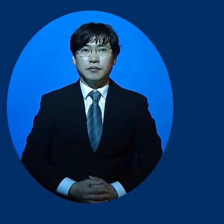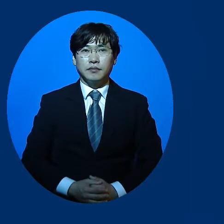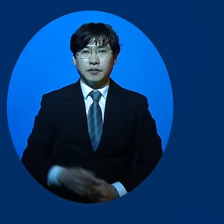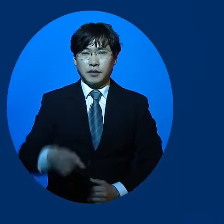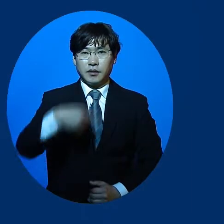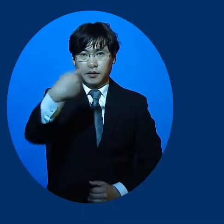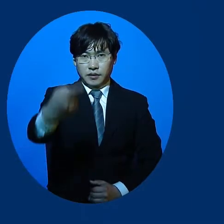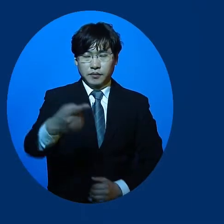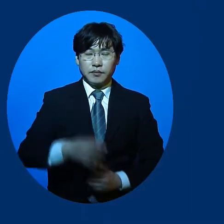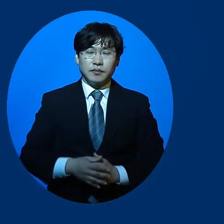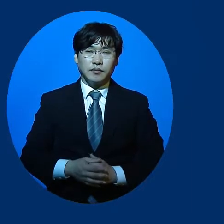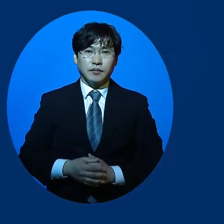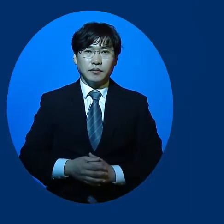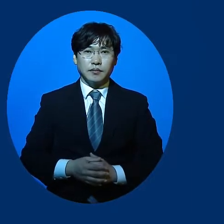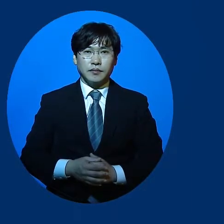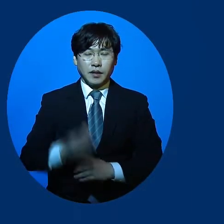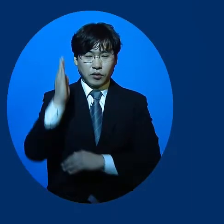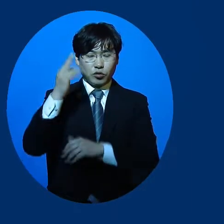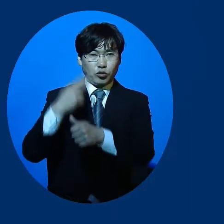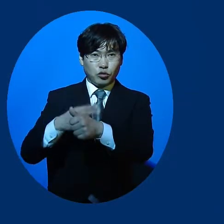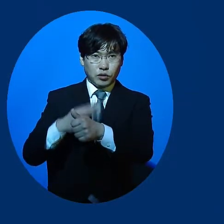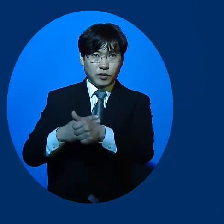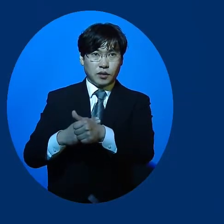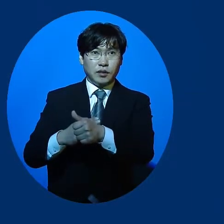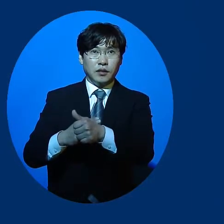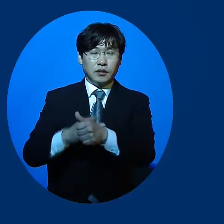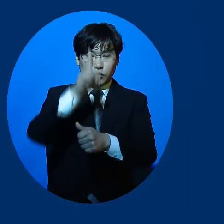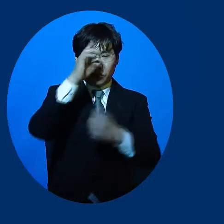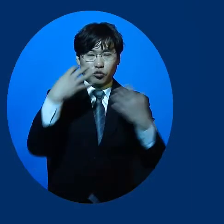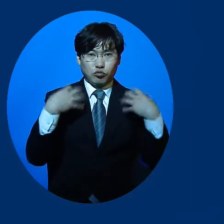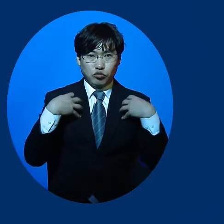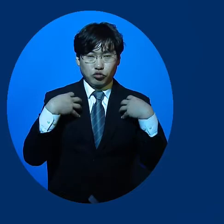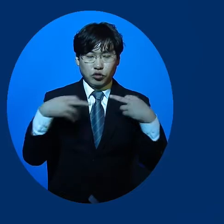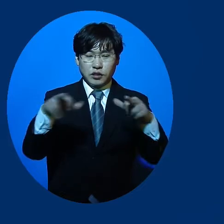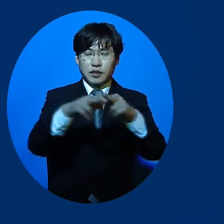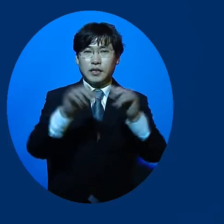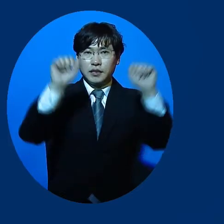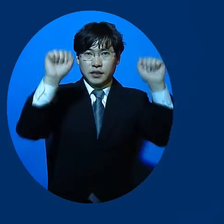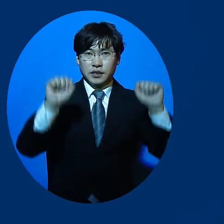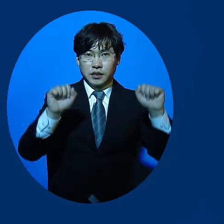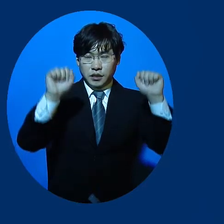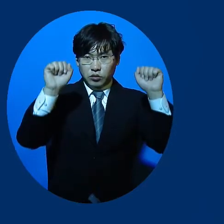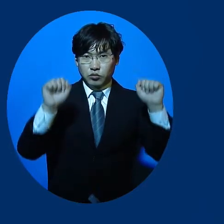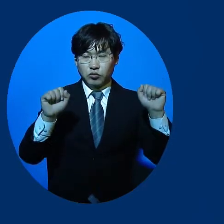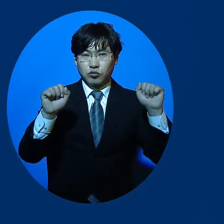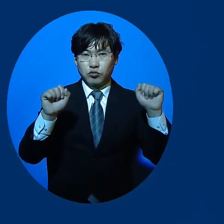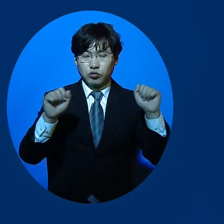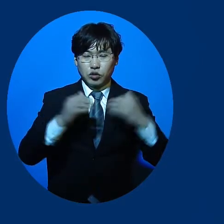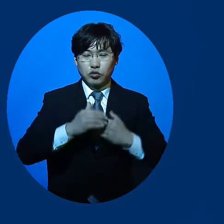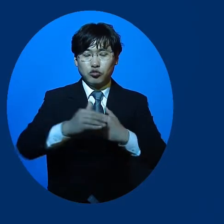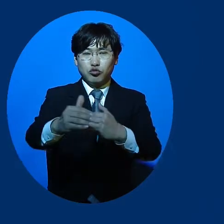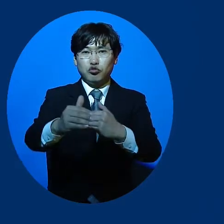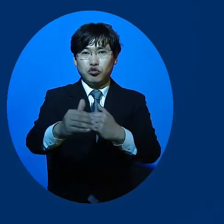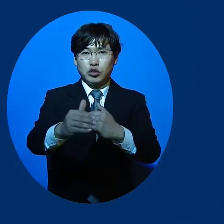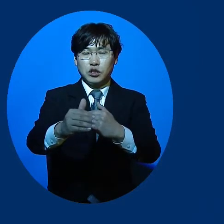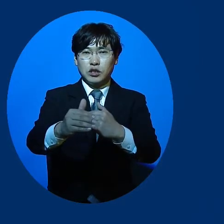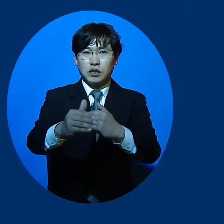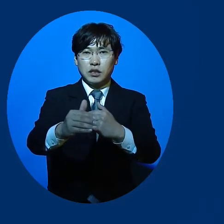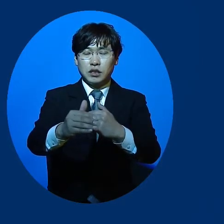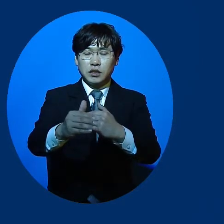다음은 교수님께서 정부의 장애인 체육 추진 전략